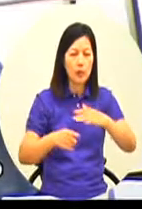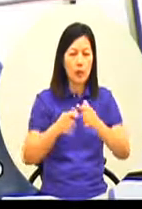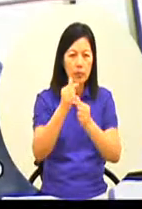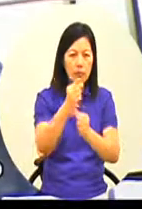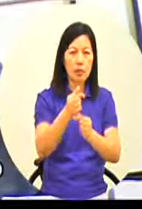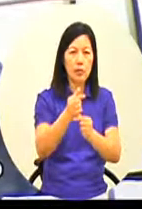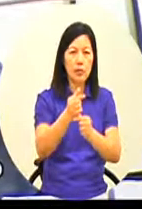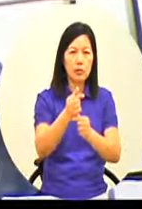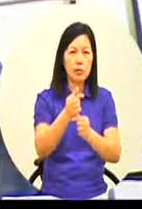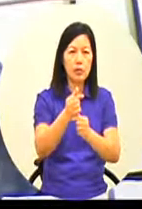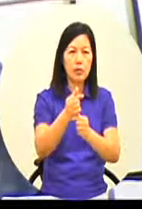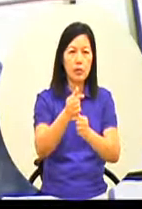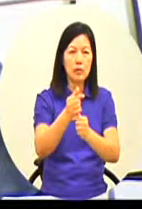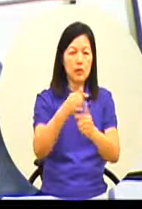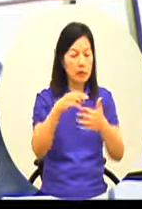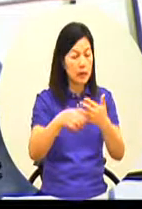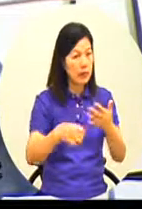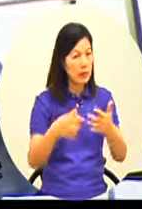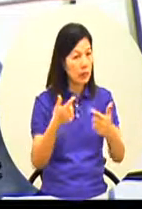是这个符合吗？